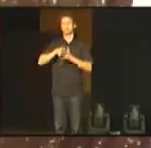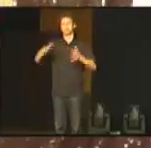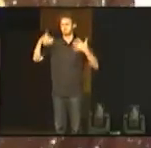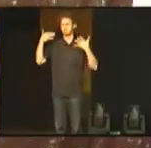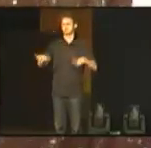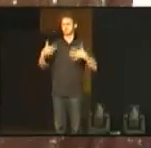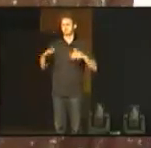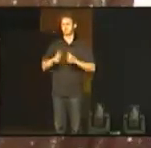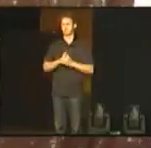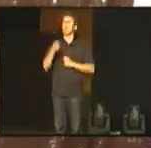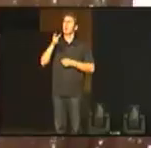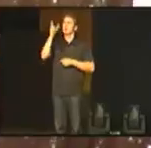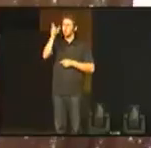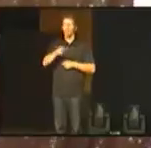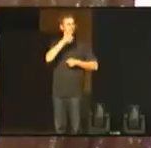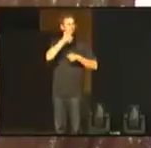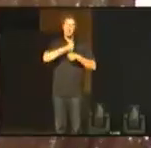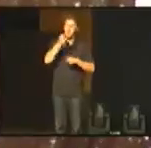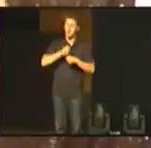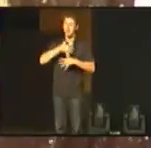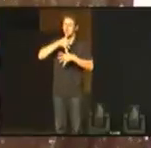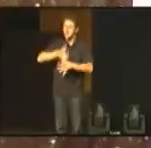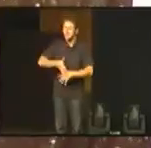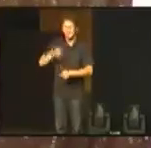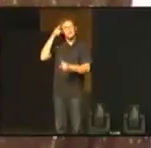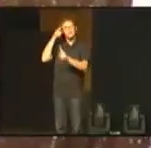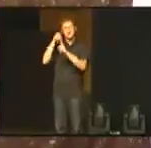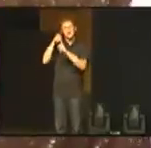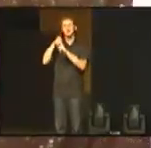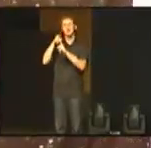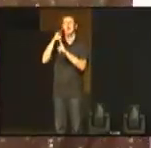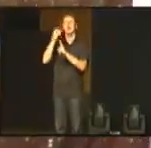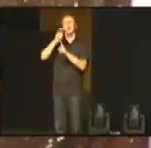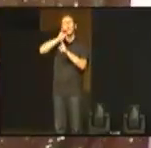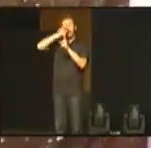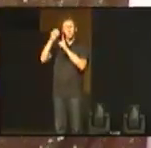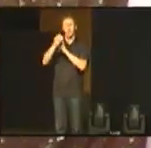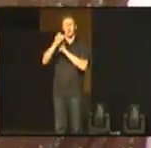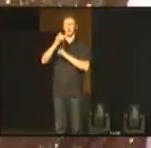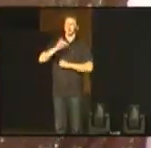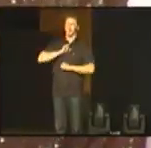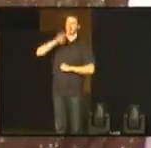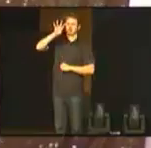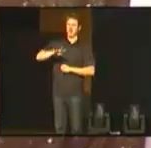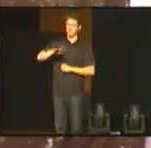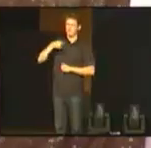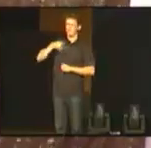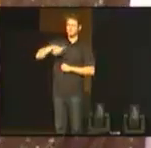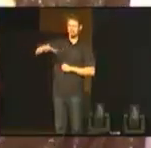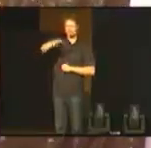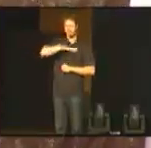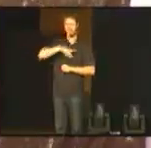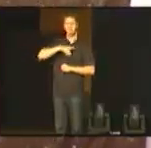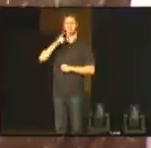que treballa i es desviu per la cultura popular i tradicional de casa nostra, la cultura popular i